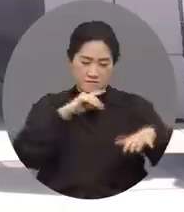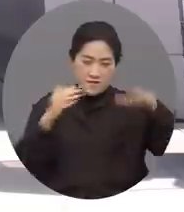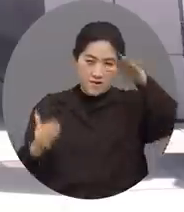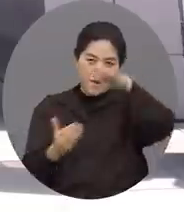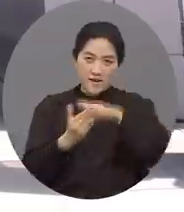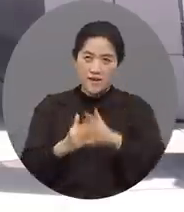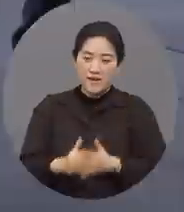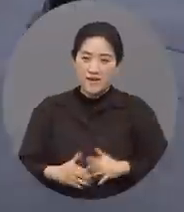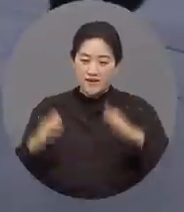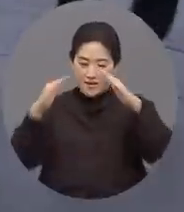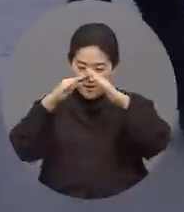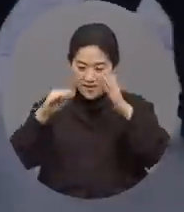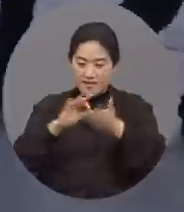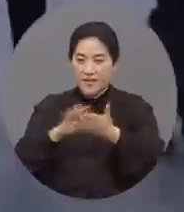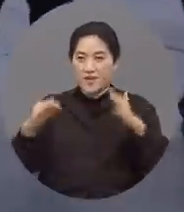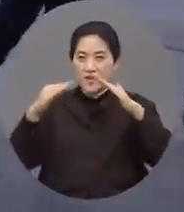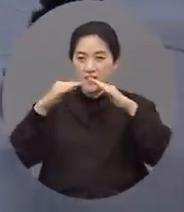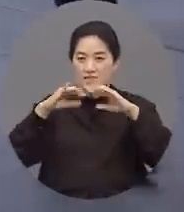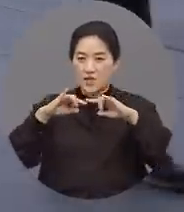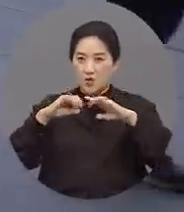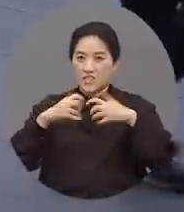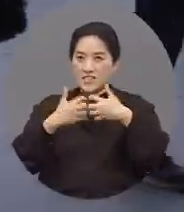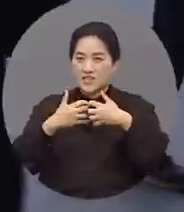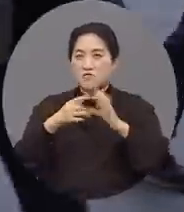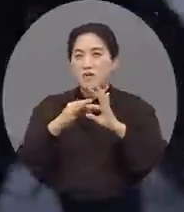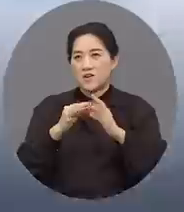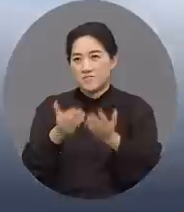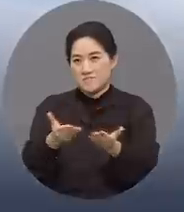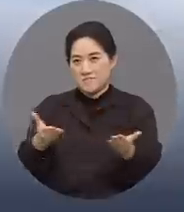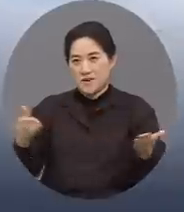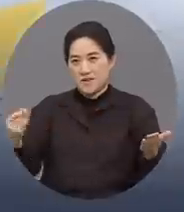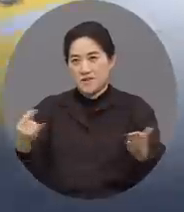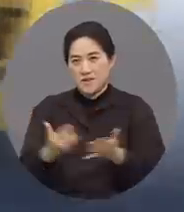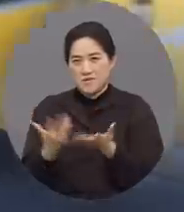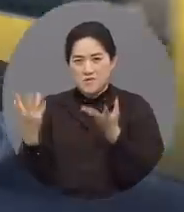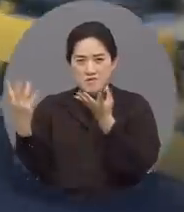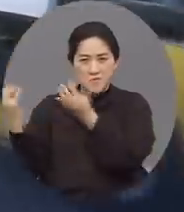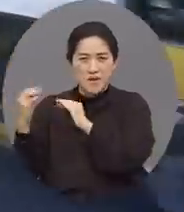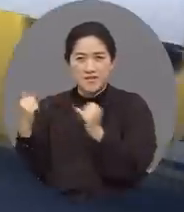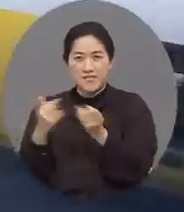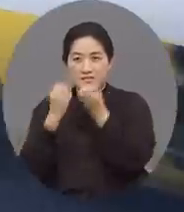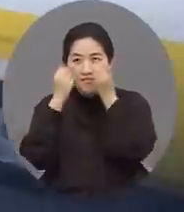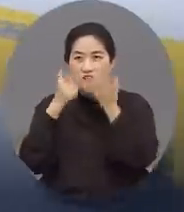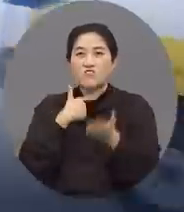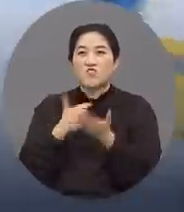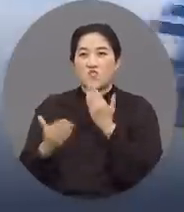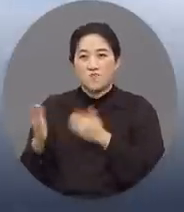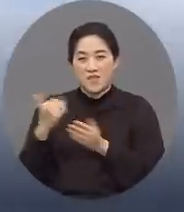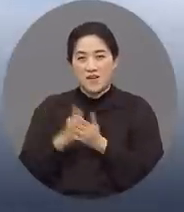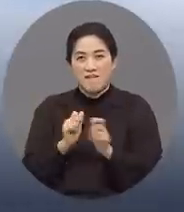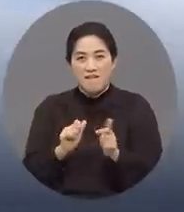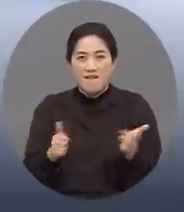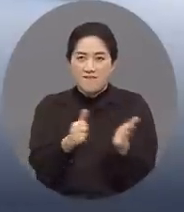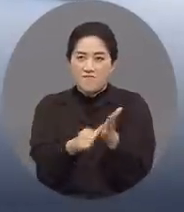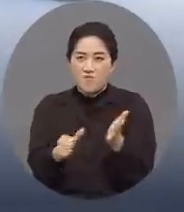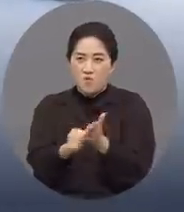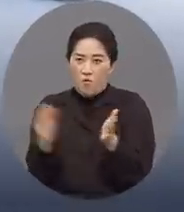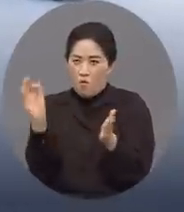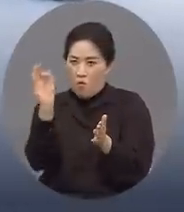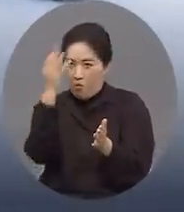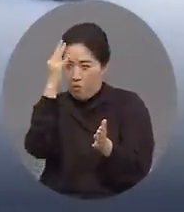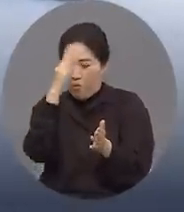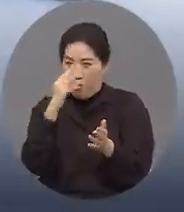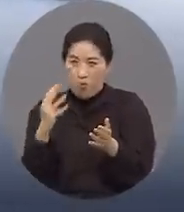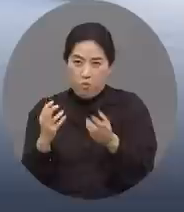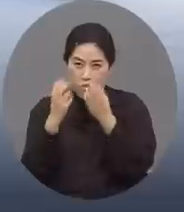가전 박람회의 위상을 찾았습니다. A lot of new people that are going to experience this for the first time, and I think that that's what's actually needed to